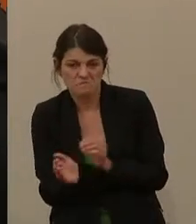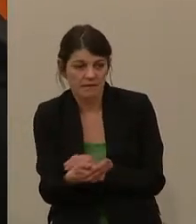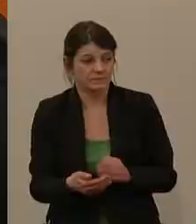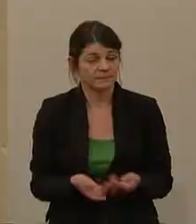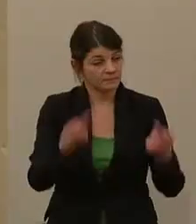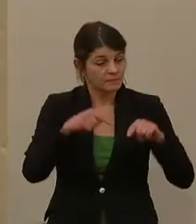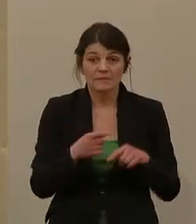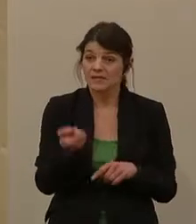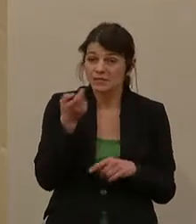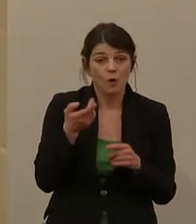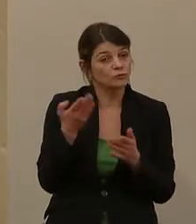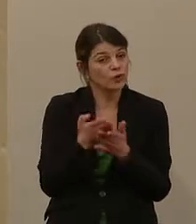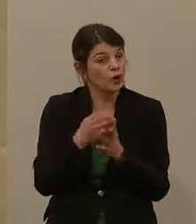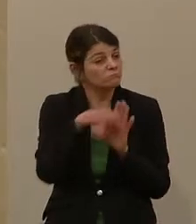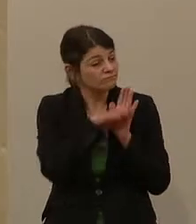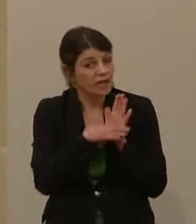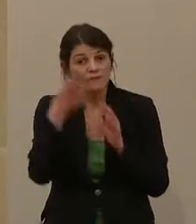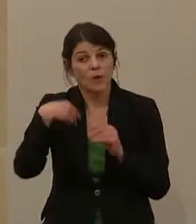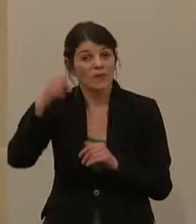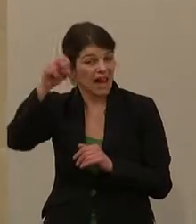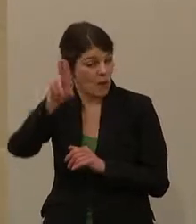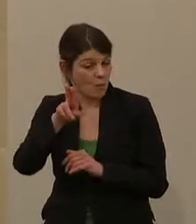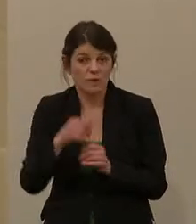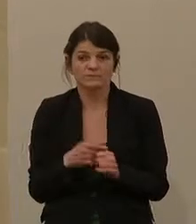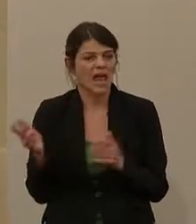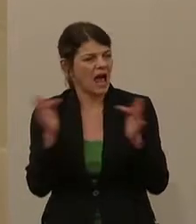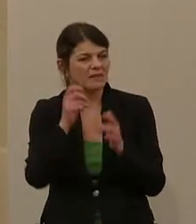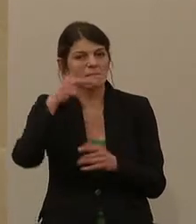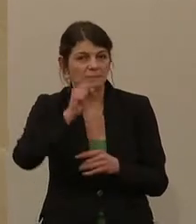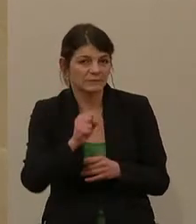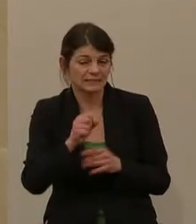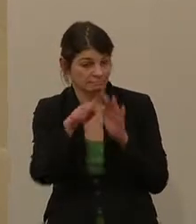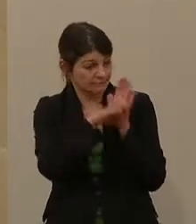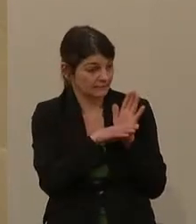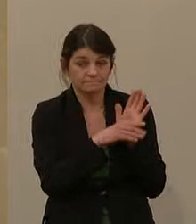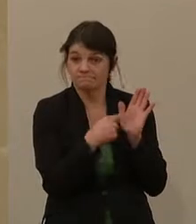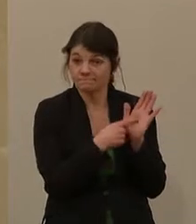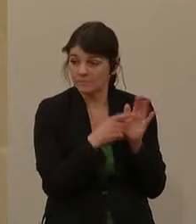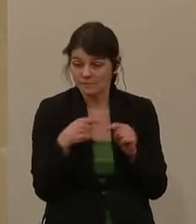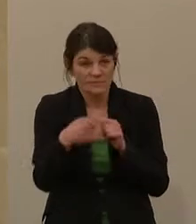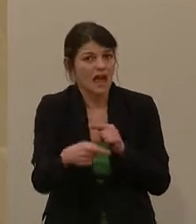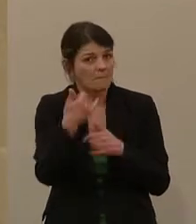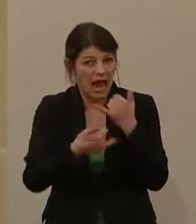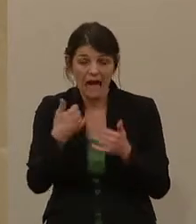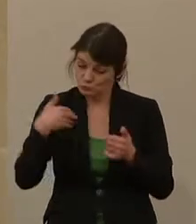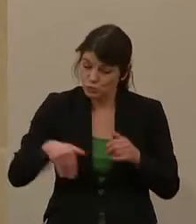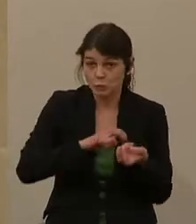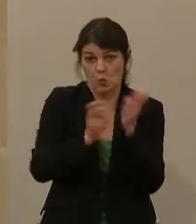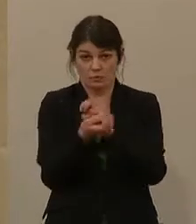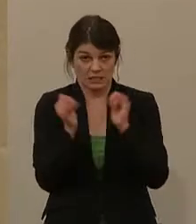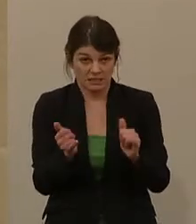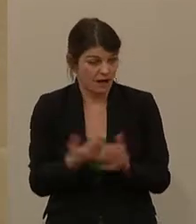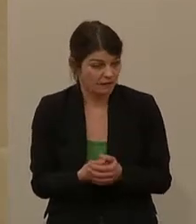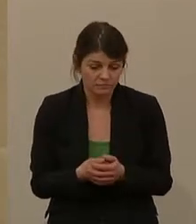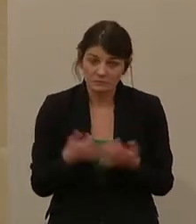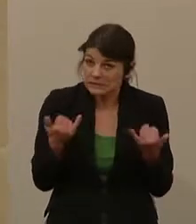Es kommt eine Richtlinie der Europäischen Union, diese Anti-BEPS-Richtlinie, die wir bis in einem Jahr umzusetzen haben. Und